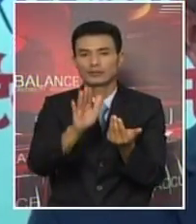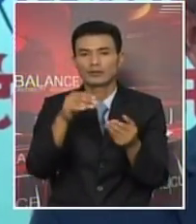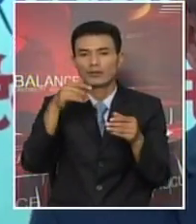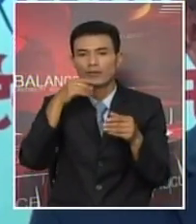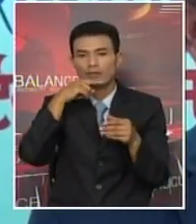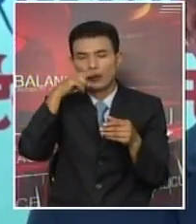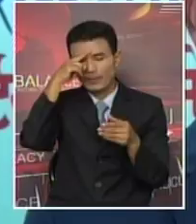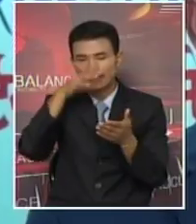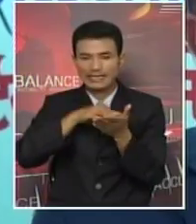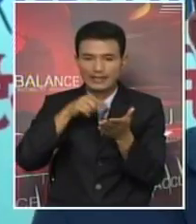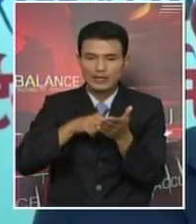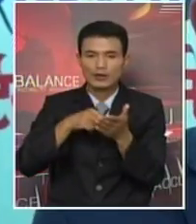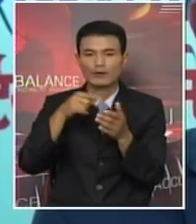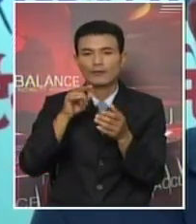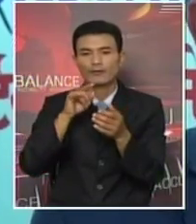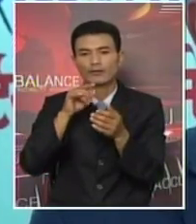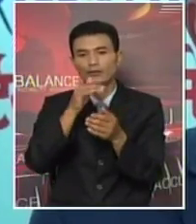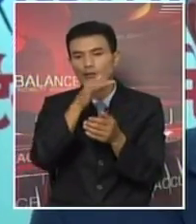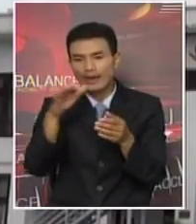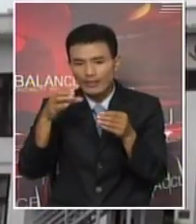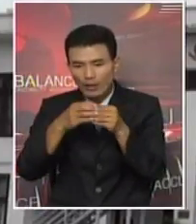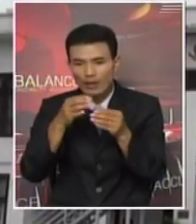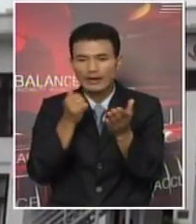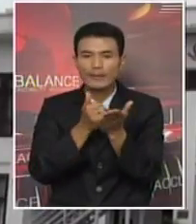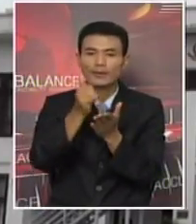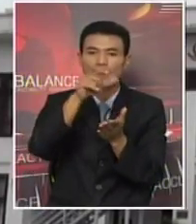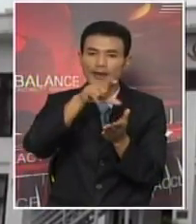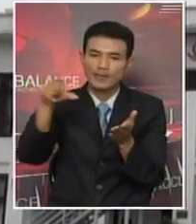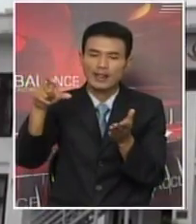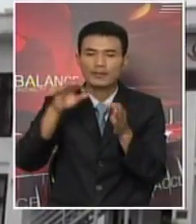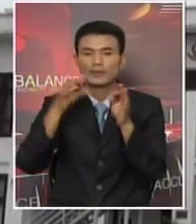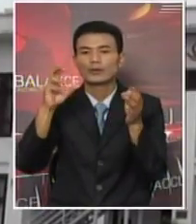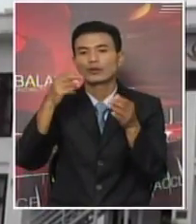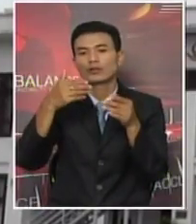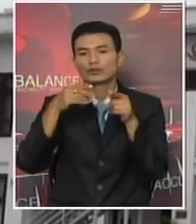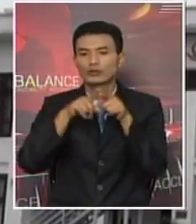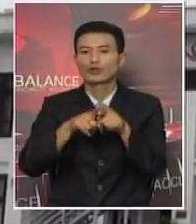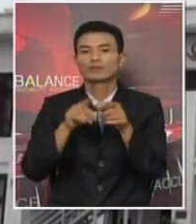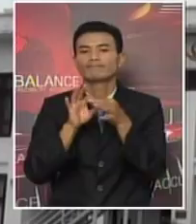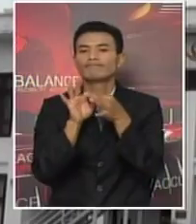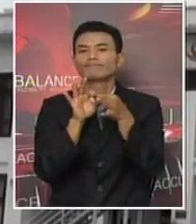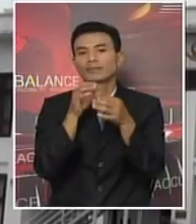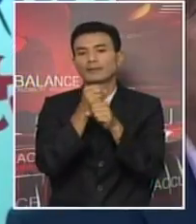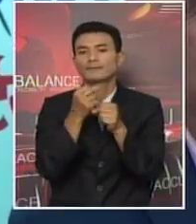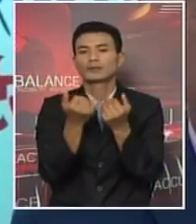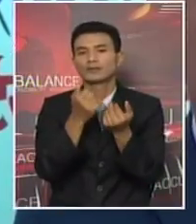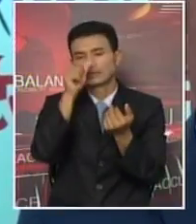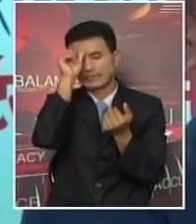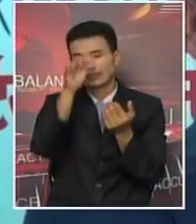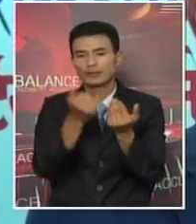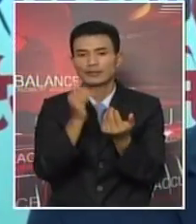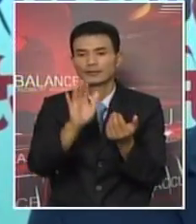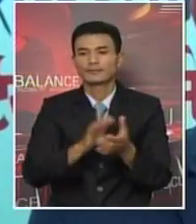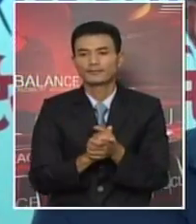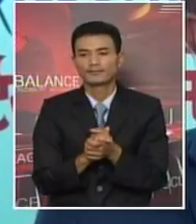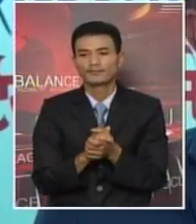केन्द्र, सङ्घीय समाजवादी फोरम, राजापा नेपाल लगायत विभिन्न दलहरूसँग तालमेल गर्ने जानकारी दिएका छन्। नेपाली